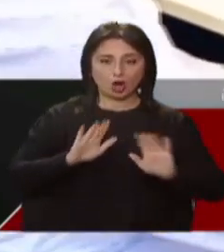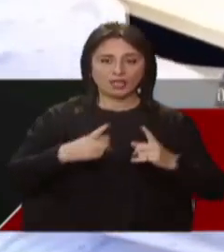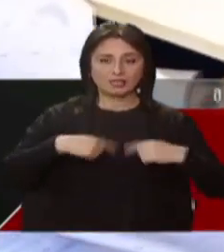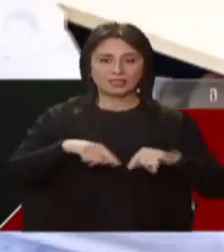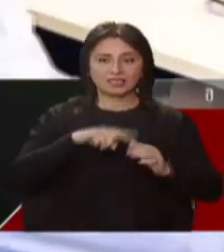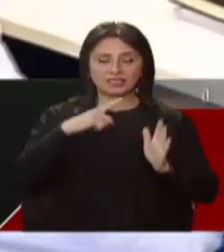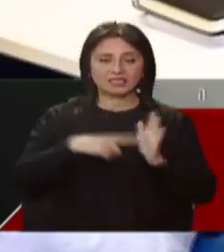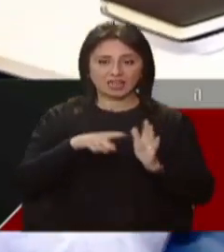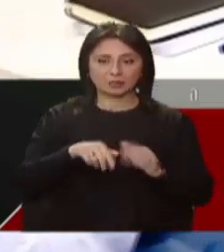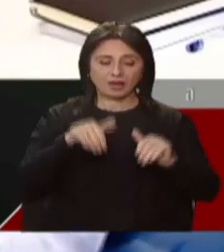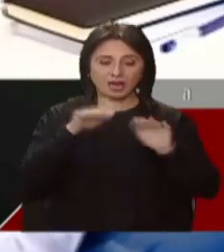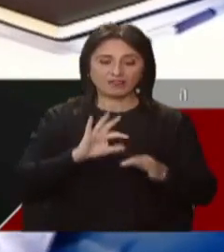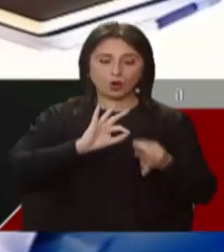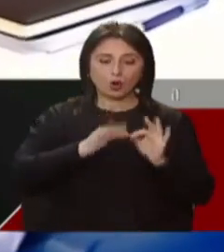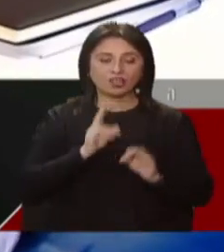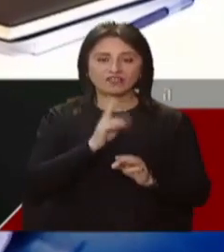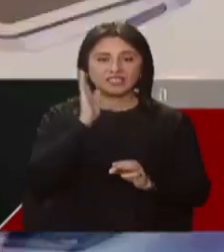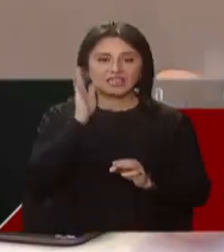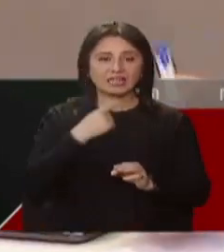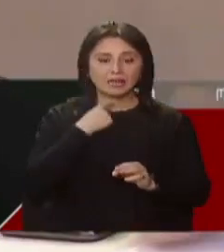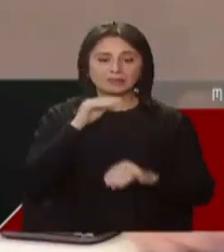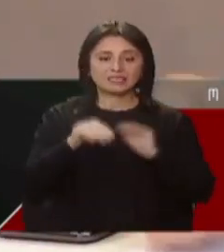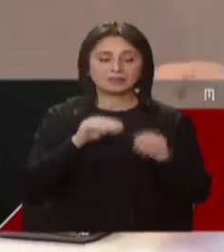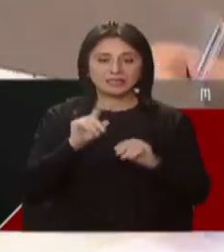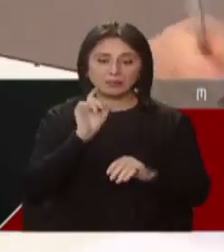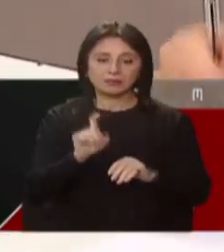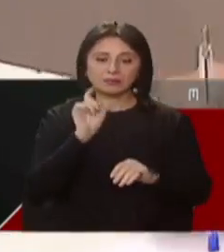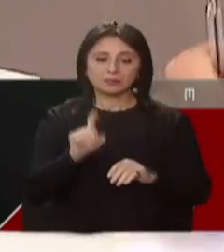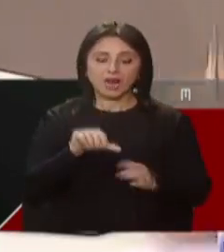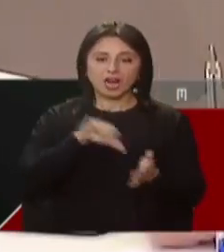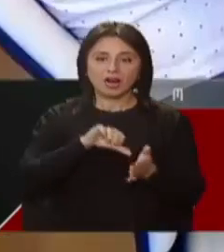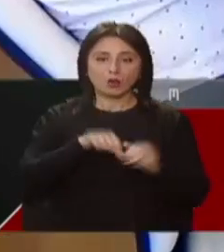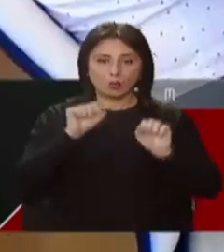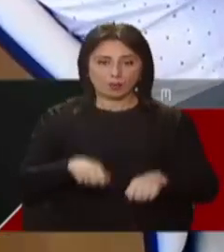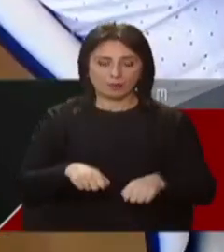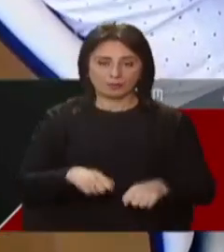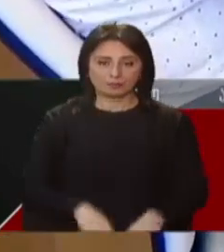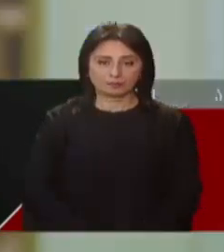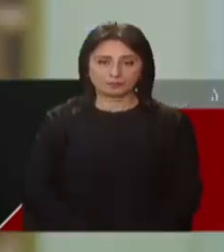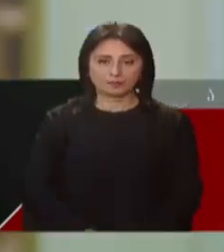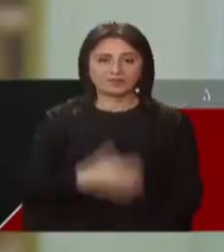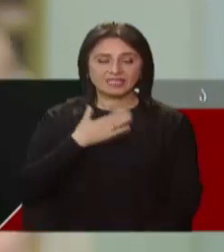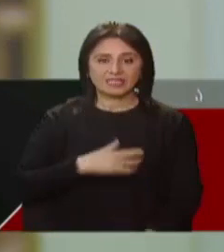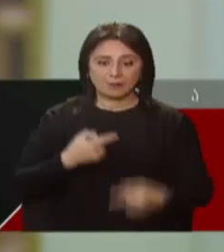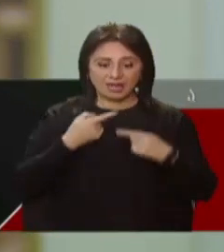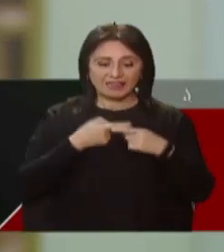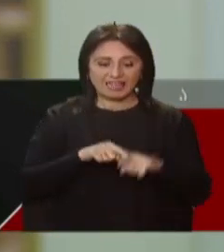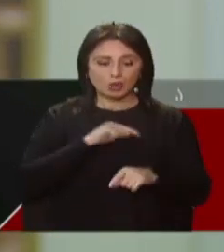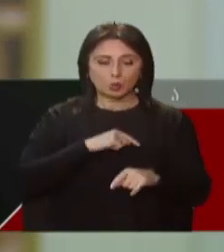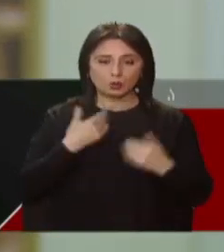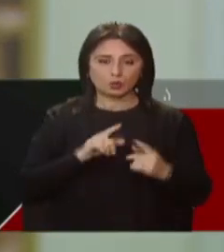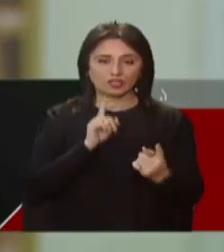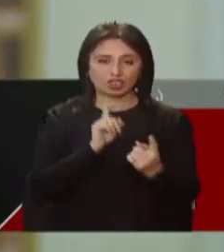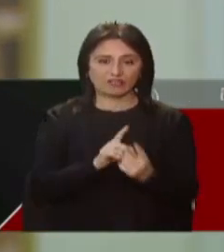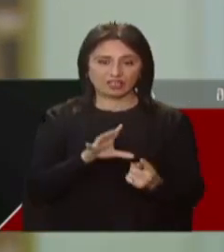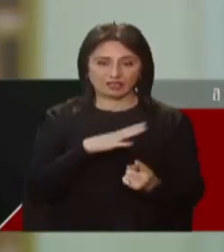საკითხებზე მსჯელობის შემდეგ გადაწყდება კონკრეტულად ვის ექნება ხმის მიცემისა და არჩევნებში მონაწილეობის შესაძლებლობა. Საკმაოდ ტექნიკური ხასიათი შეხვედრა